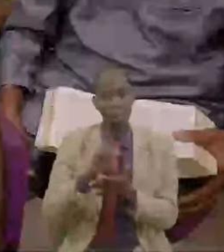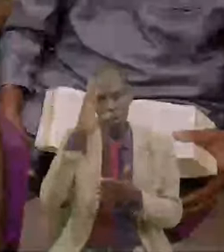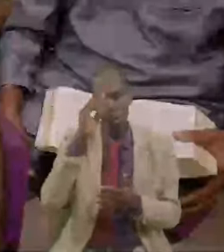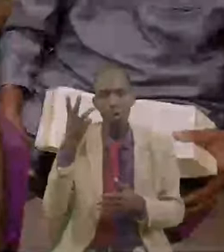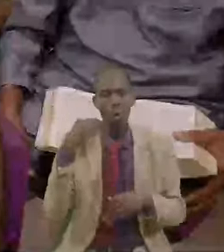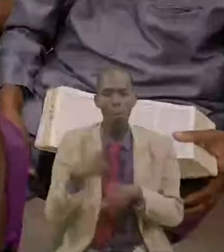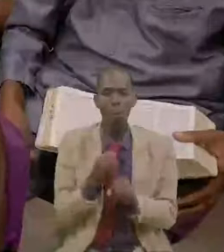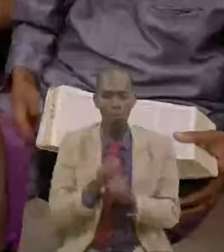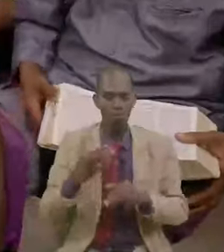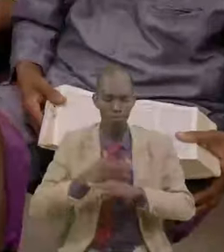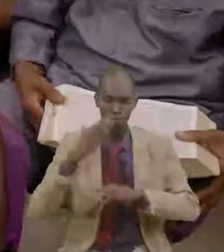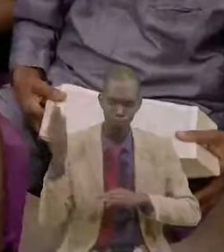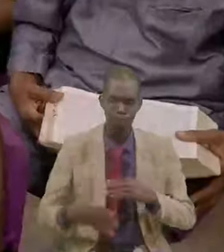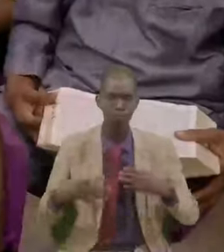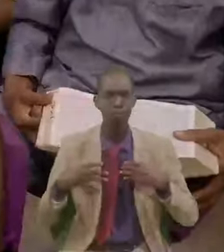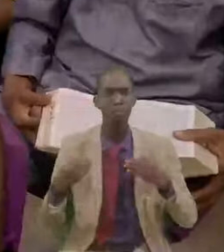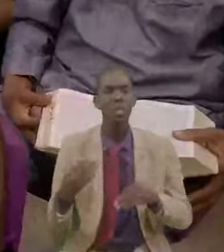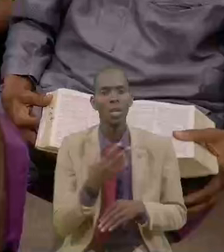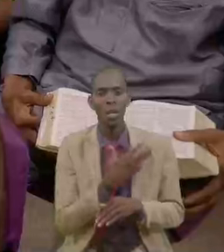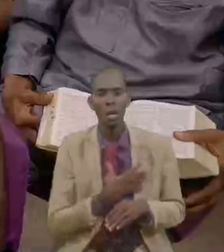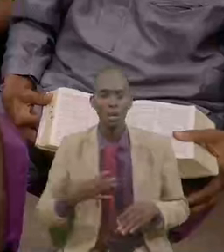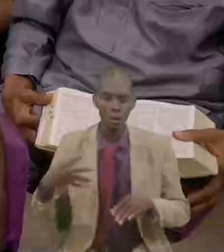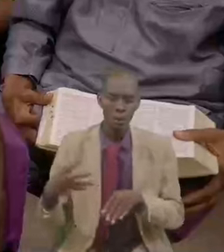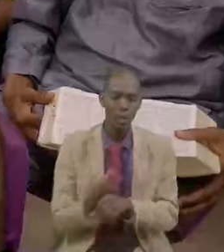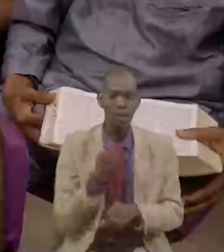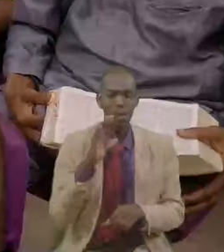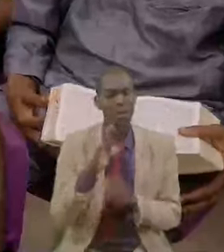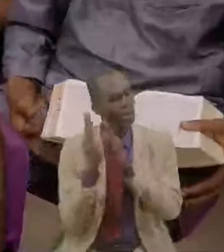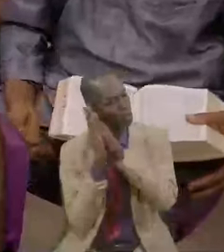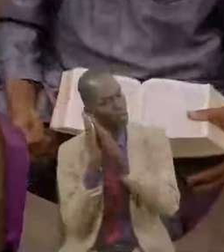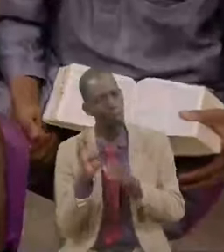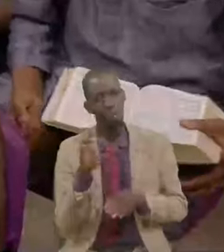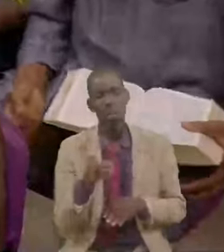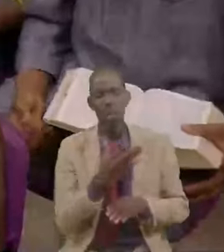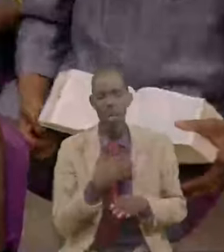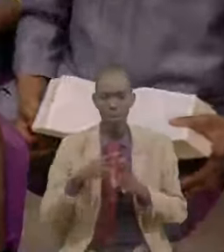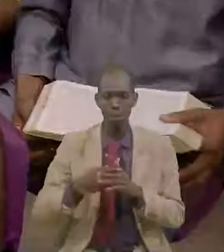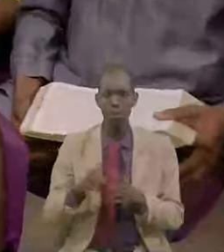Aussitôt, cet homme fut guéri. Il prit son lit et marcha.